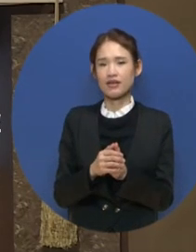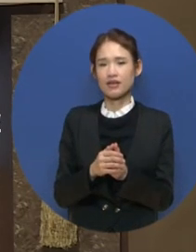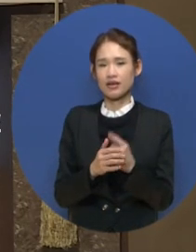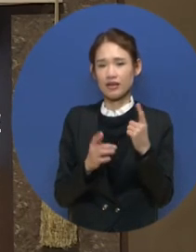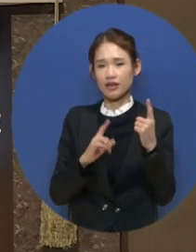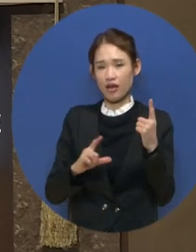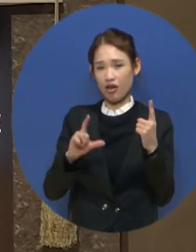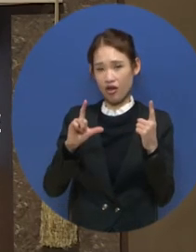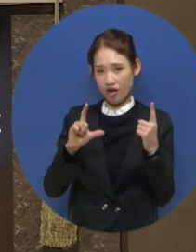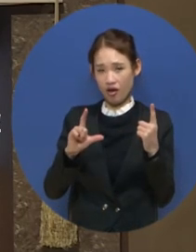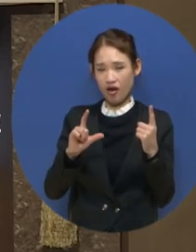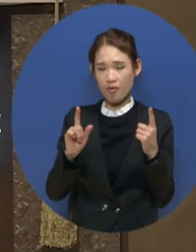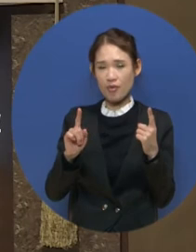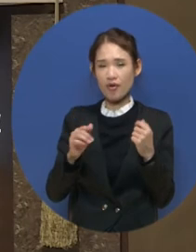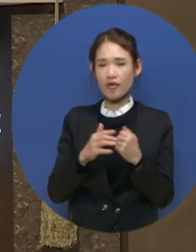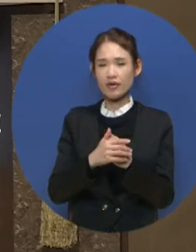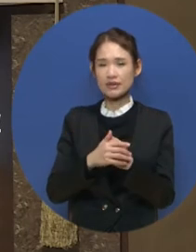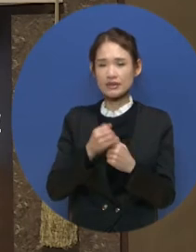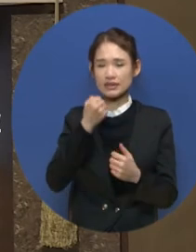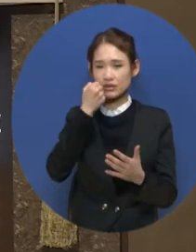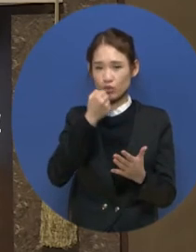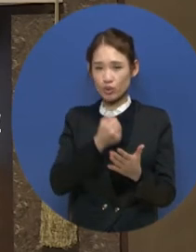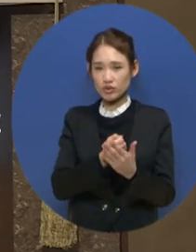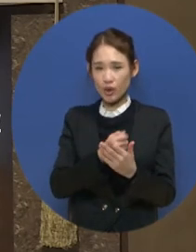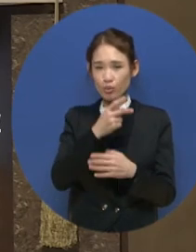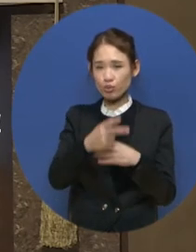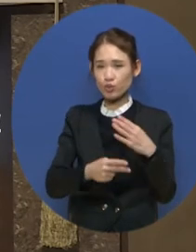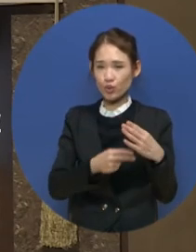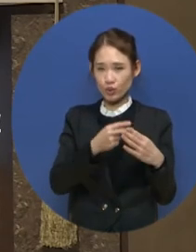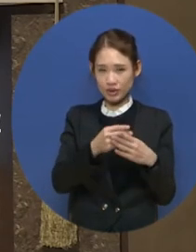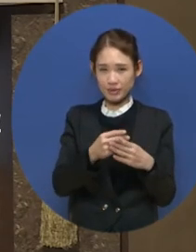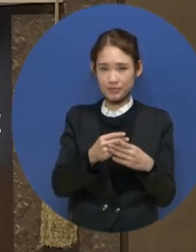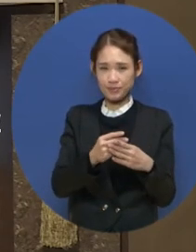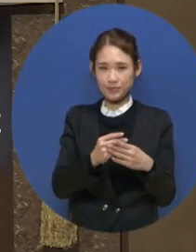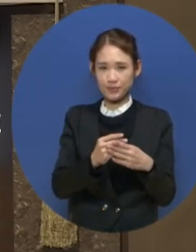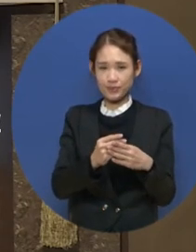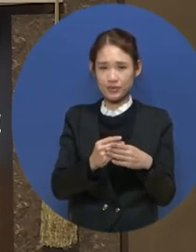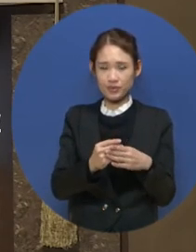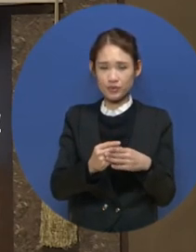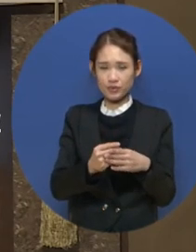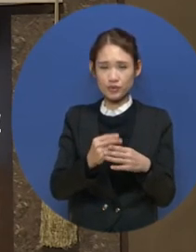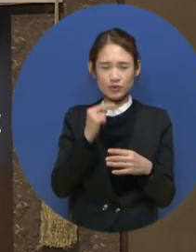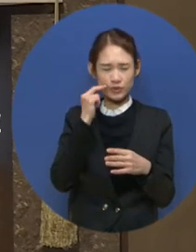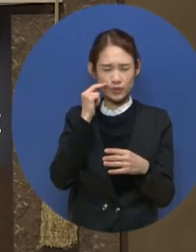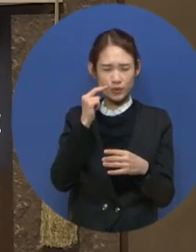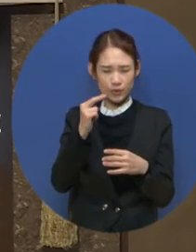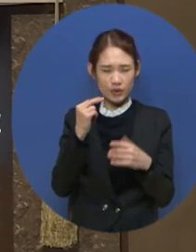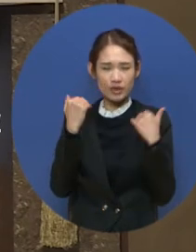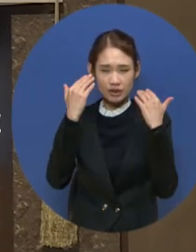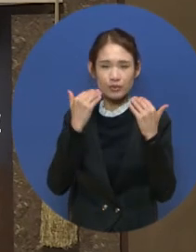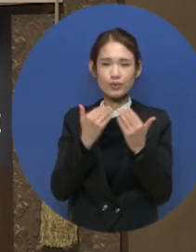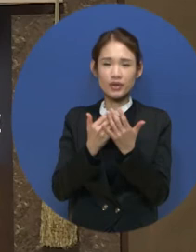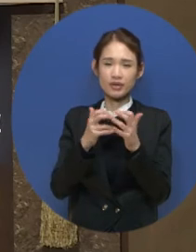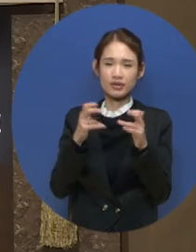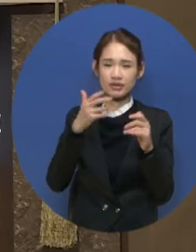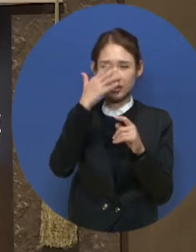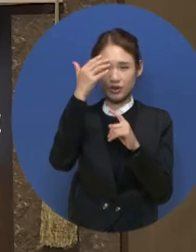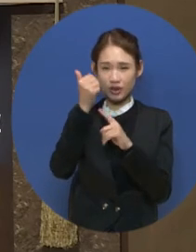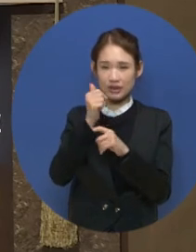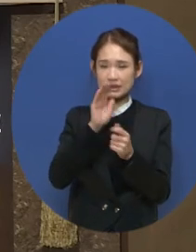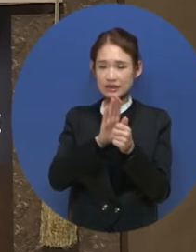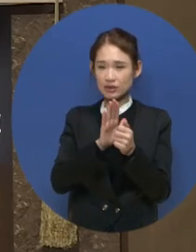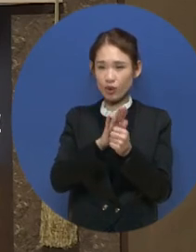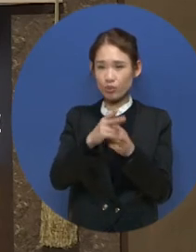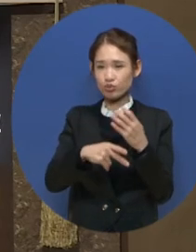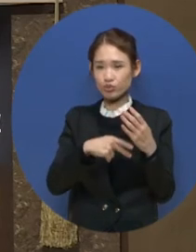하나는 그거 아까 이제 챌린지 프로그램이라 에서 그렇게 좀 최종 중 발달장애 청년들을 지원한